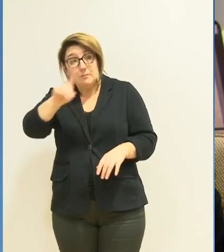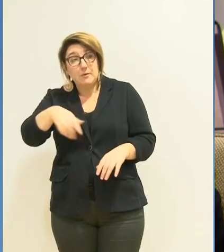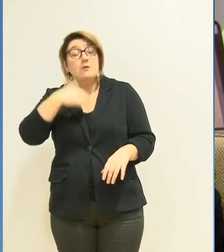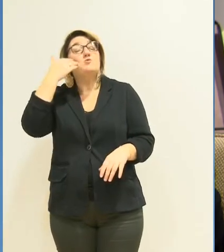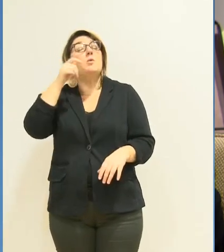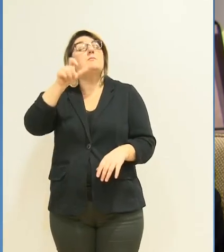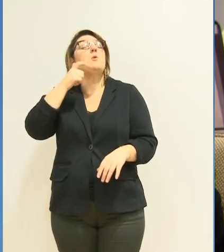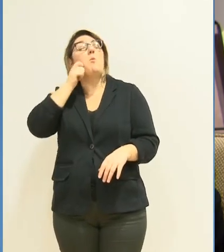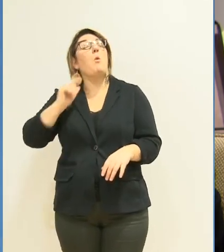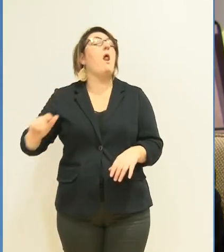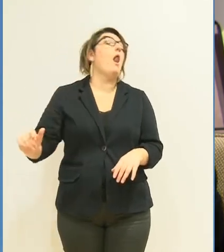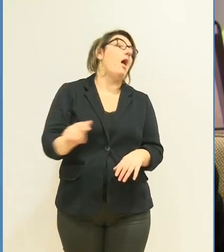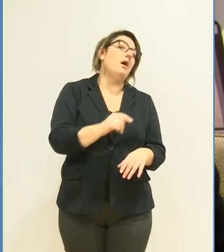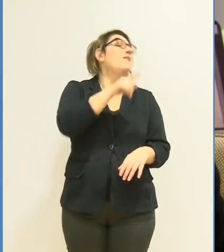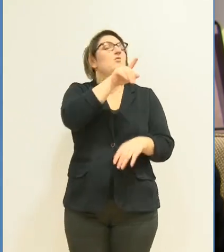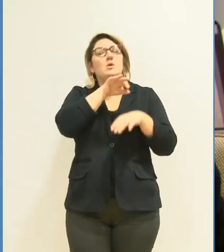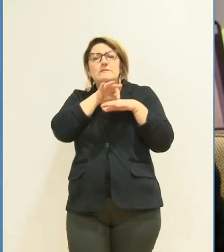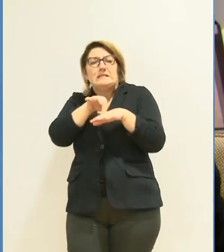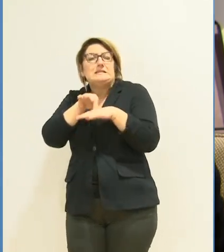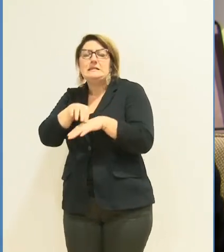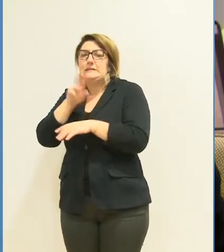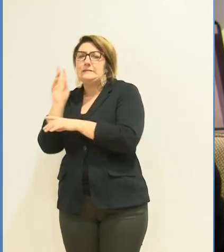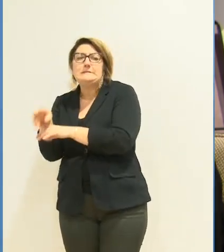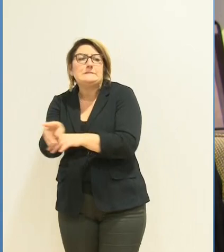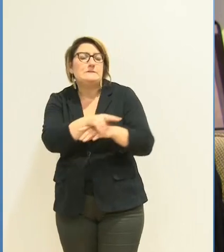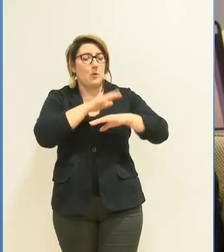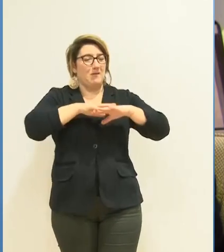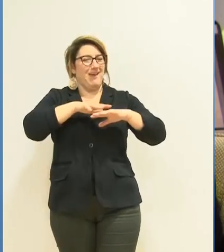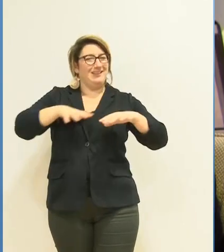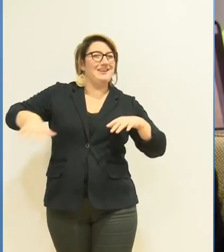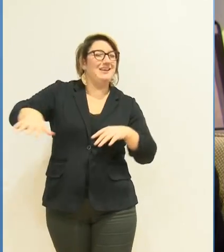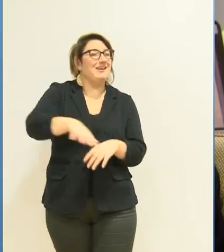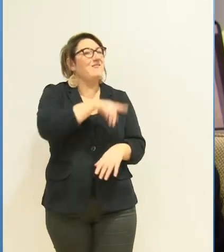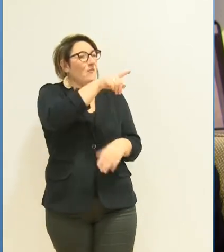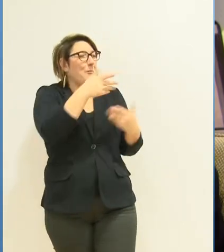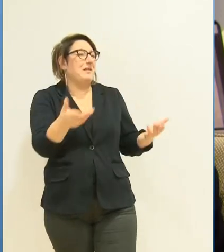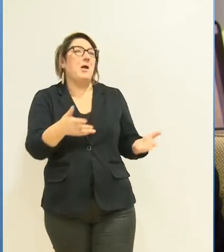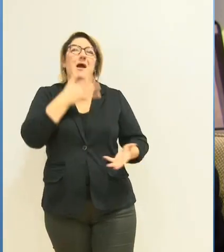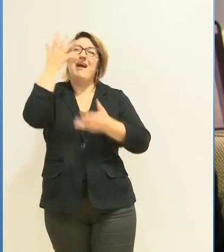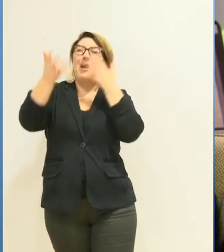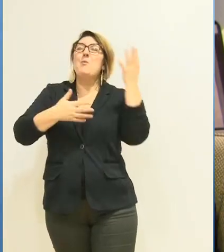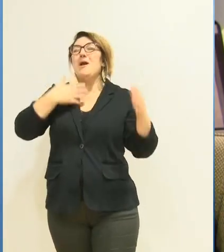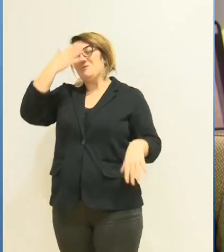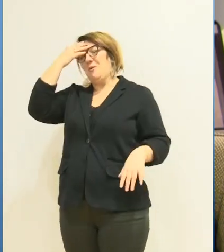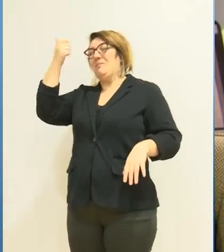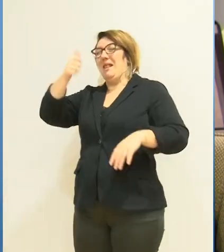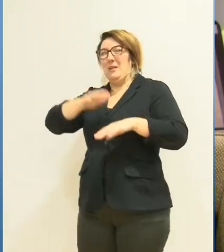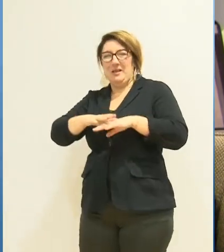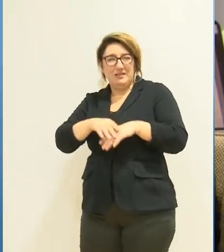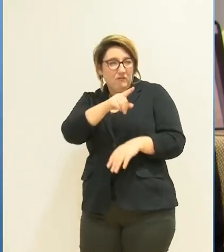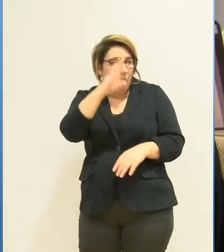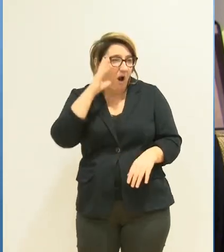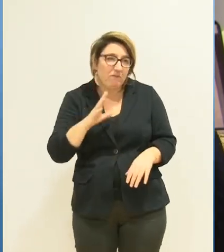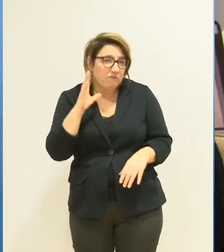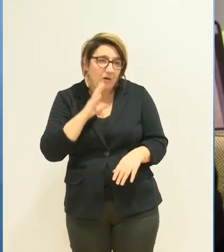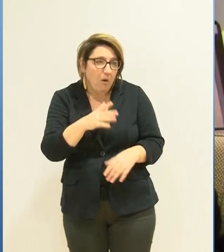vous avez fait une visite de tout le quartier qu'aujourd'hui vous connaissez si bien pour mémoire je vous